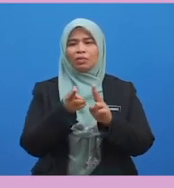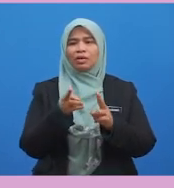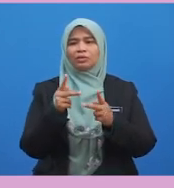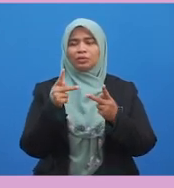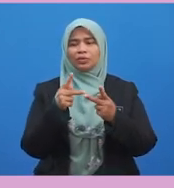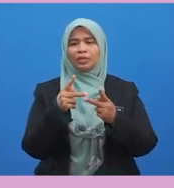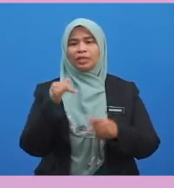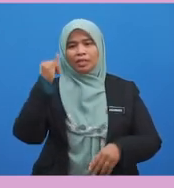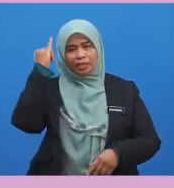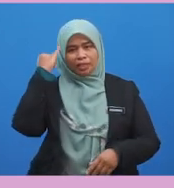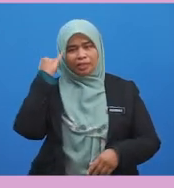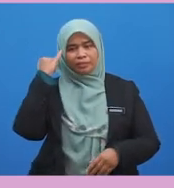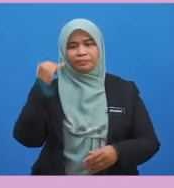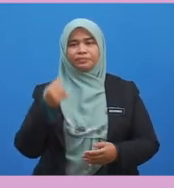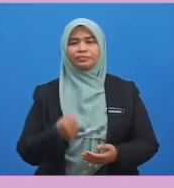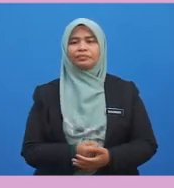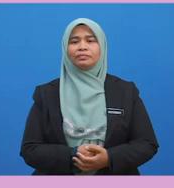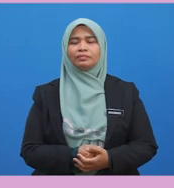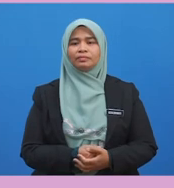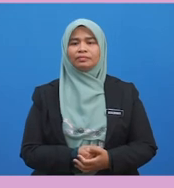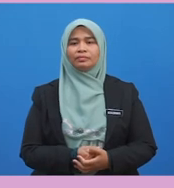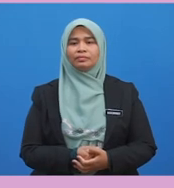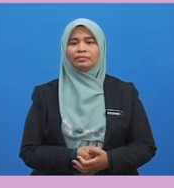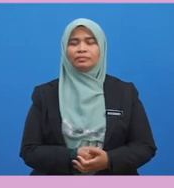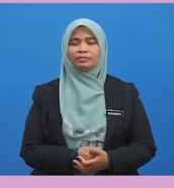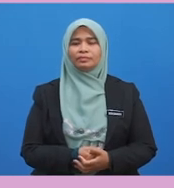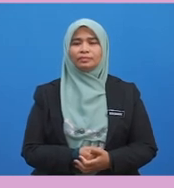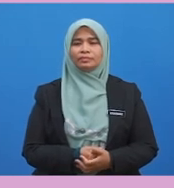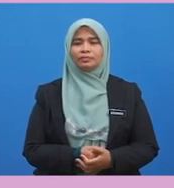idea atau konsep secara inovatif.